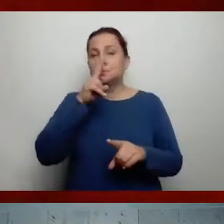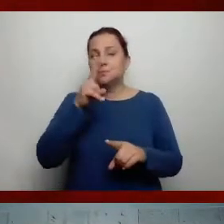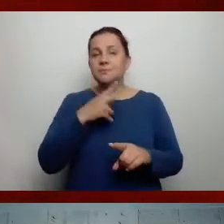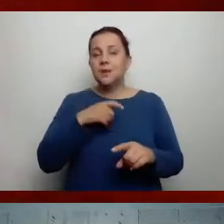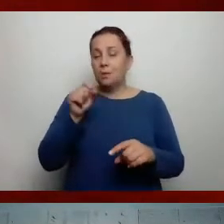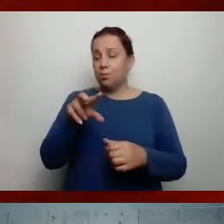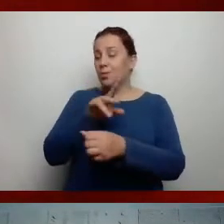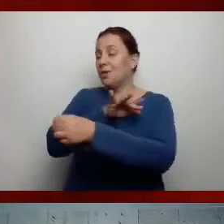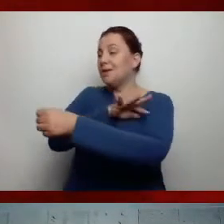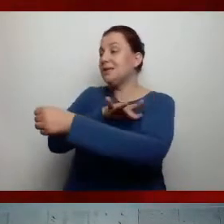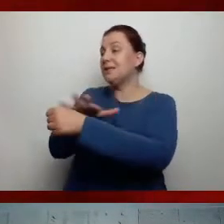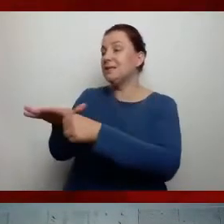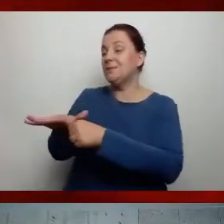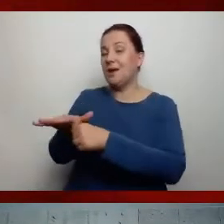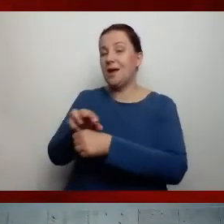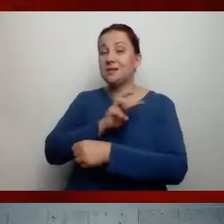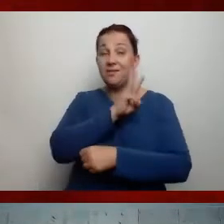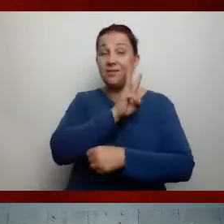Witkacym, który